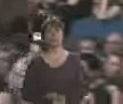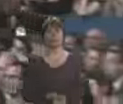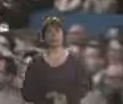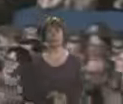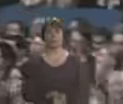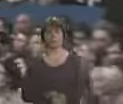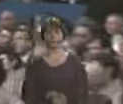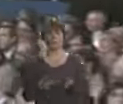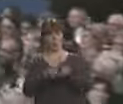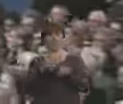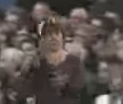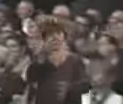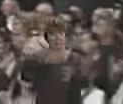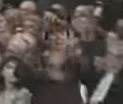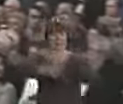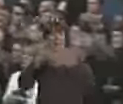Ils nous ont dit,